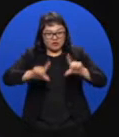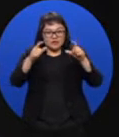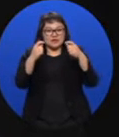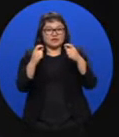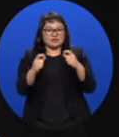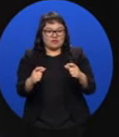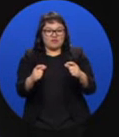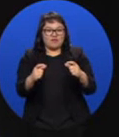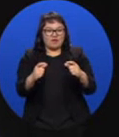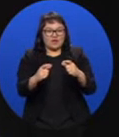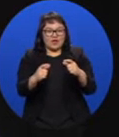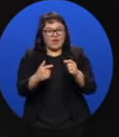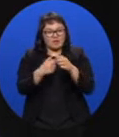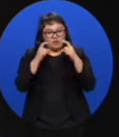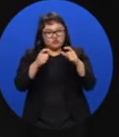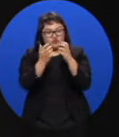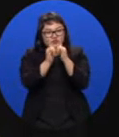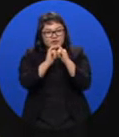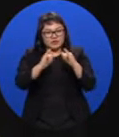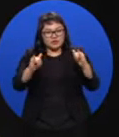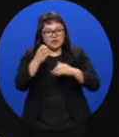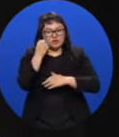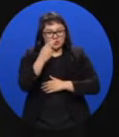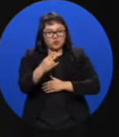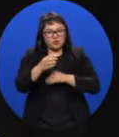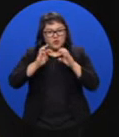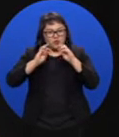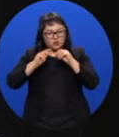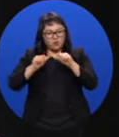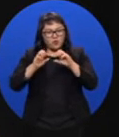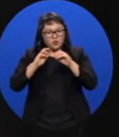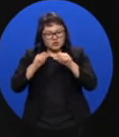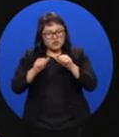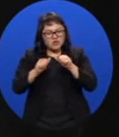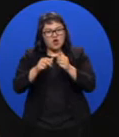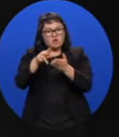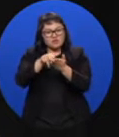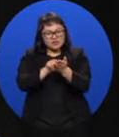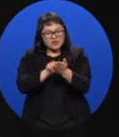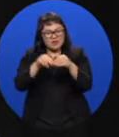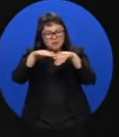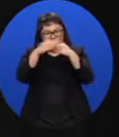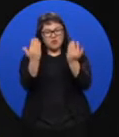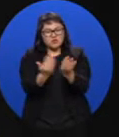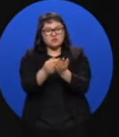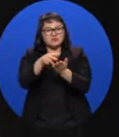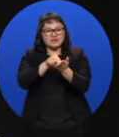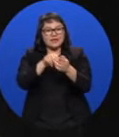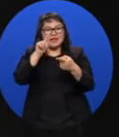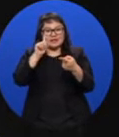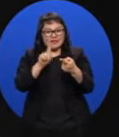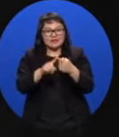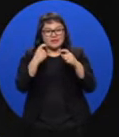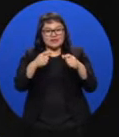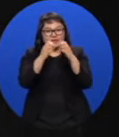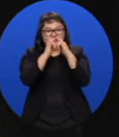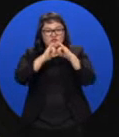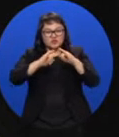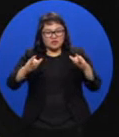지역의 주민들 또 토지 수용 문제라든지 이런 모든 문제에 대해서 지역